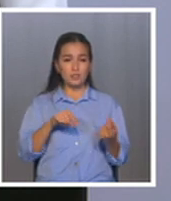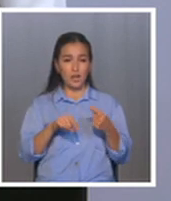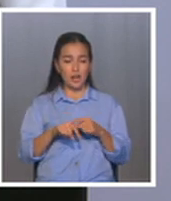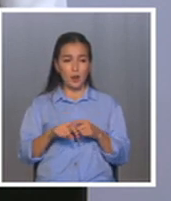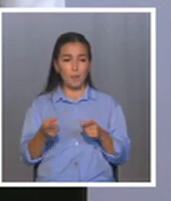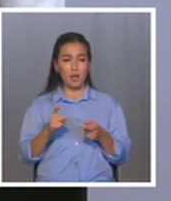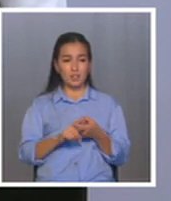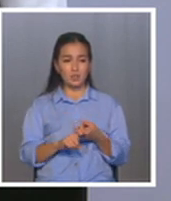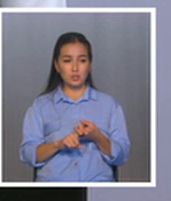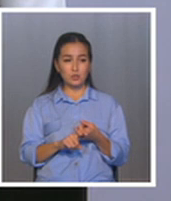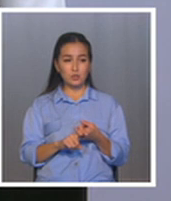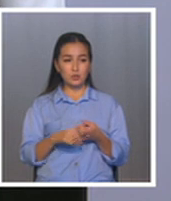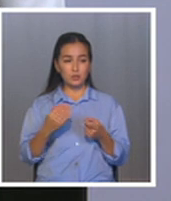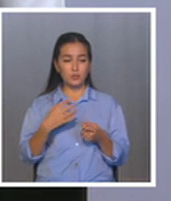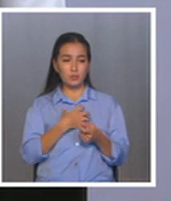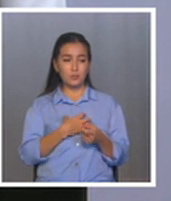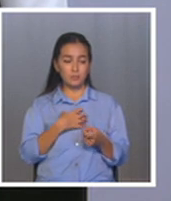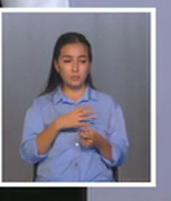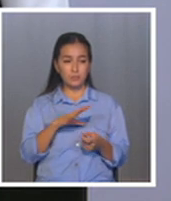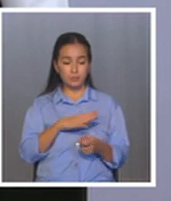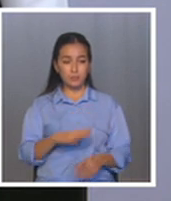байланыстырушы буынға айналды.